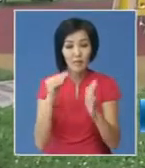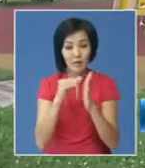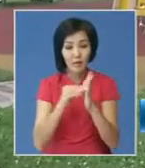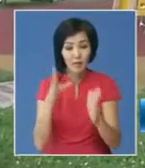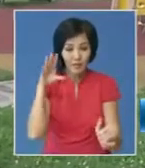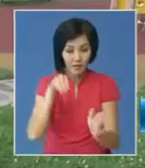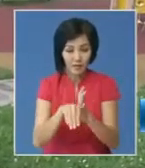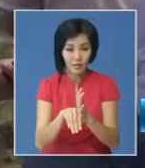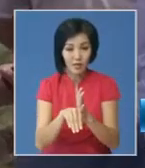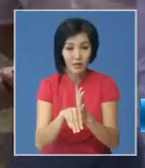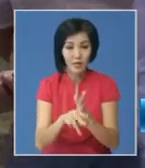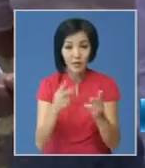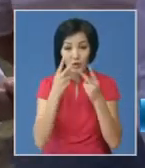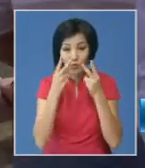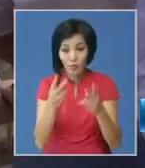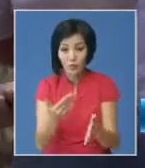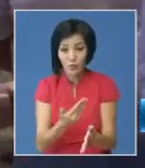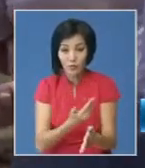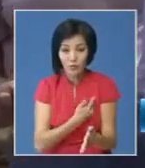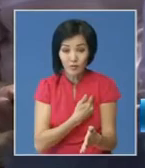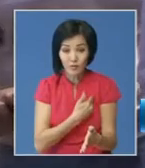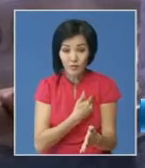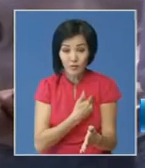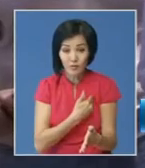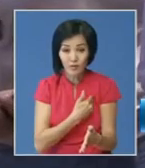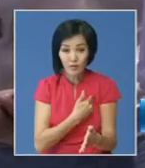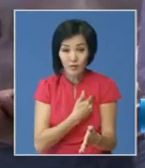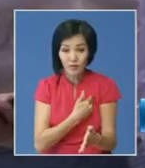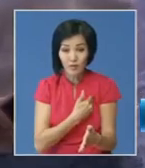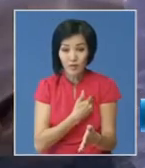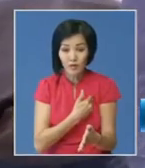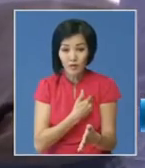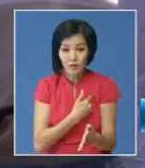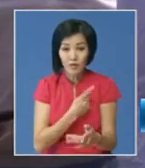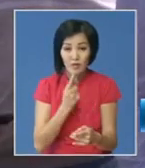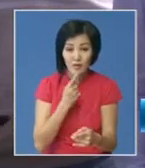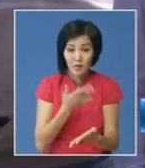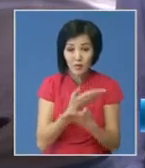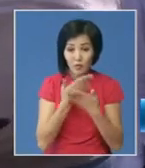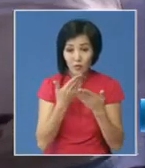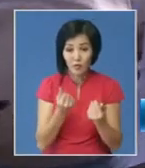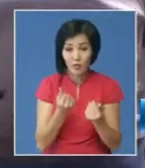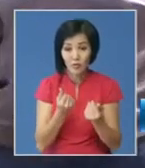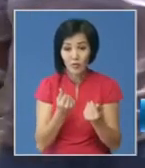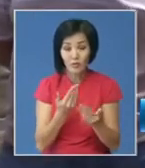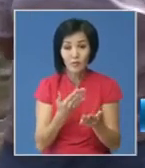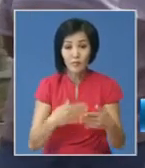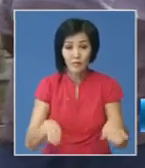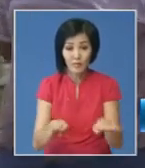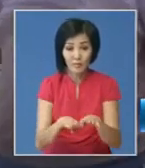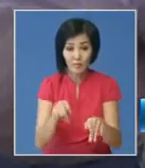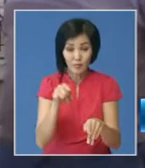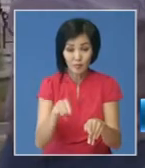я посмотрелся, еще раз убеждаюсь, у них особо таких расходов нет. Вот сейчас рассказываю тому догадываться. Мы нам дай, мы на